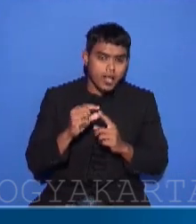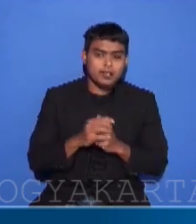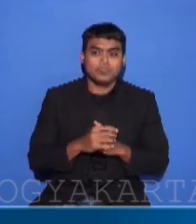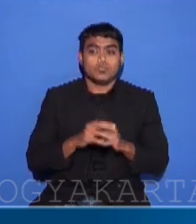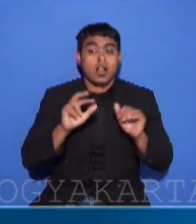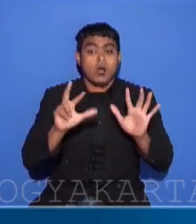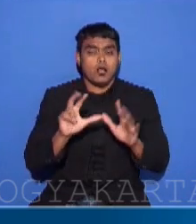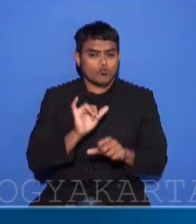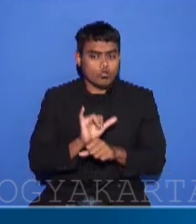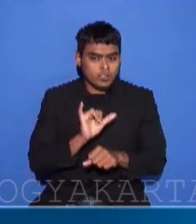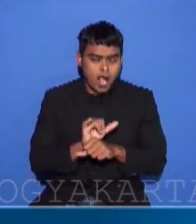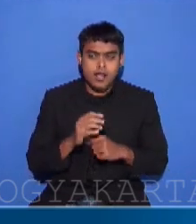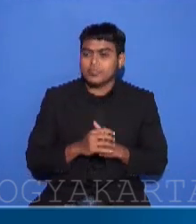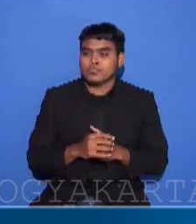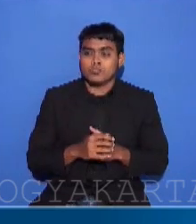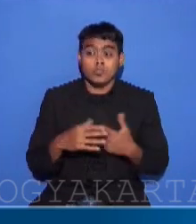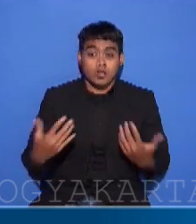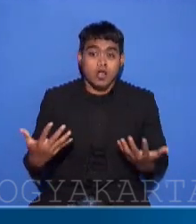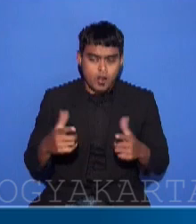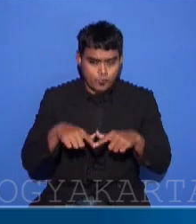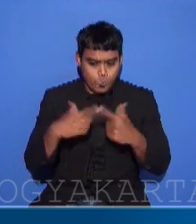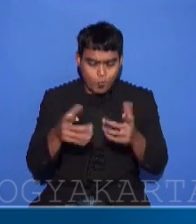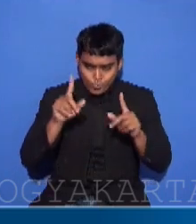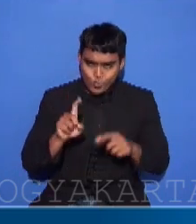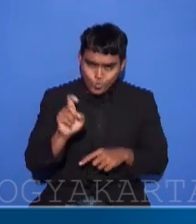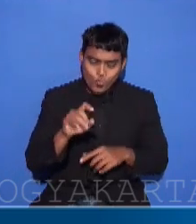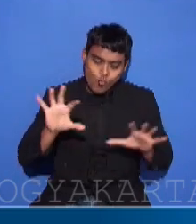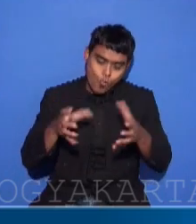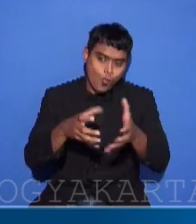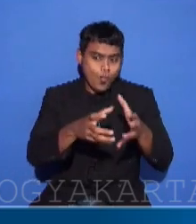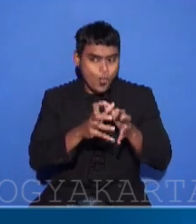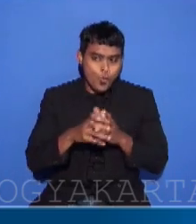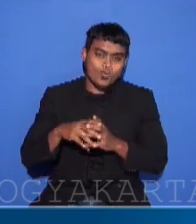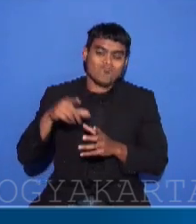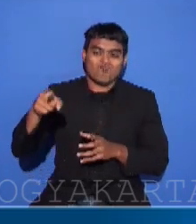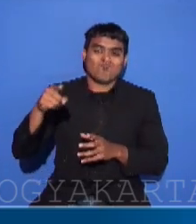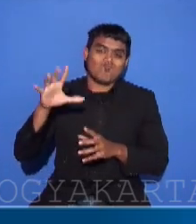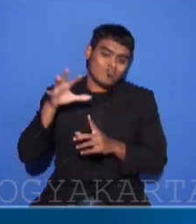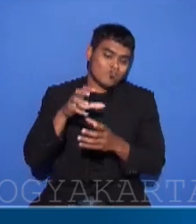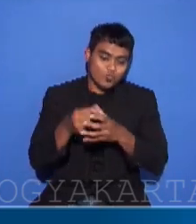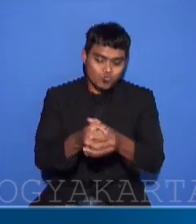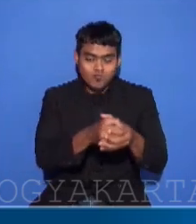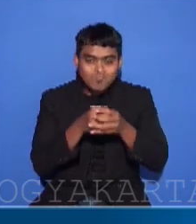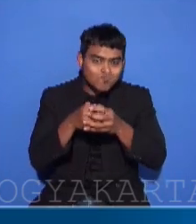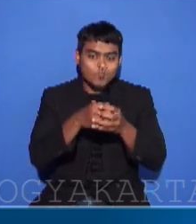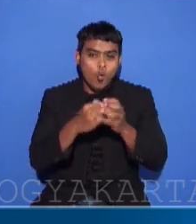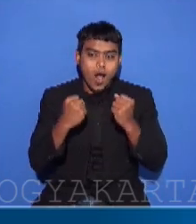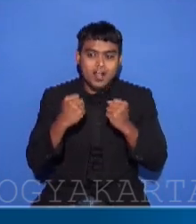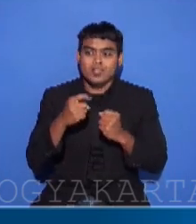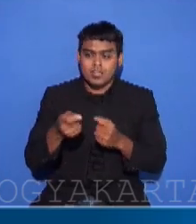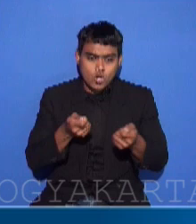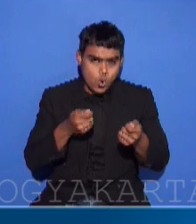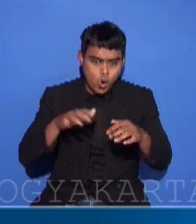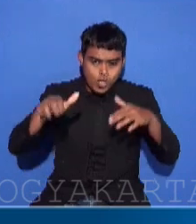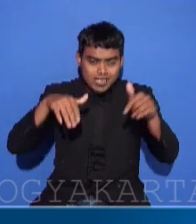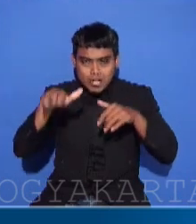perlunya para alumni bersatu dalam mewujudkan cita-cita visi misi dan program sementara itu koordinator kegiatan alumni